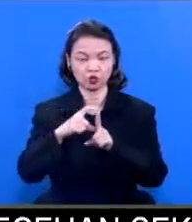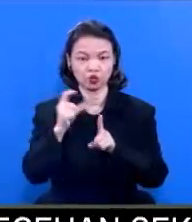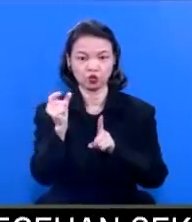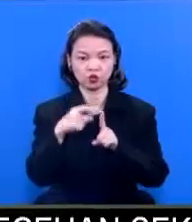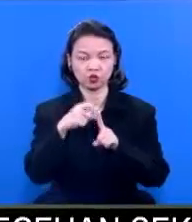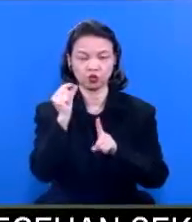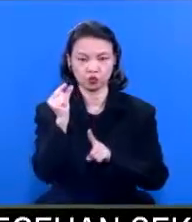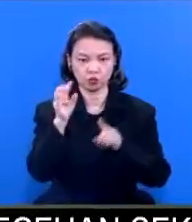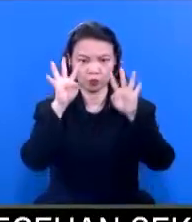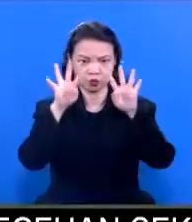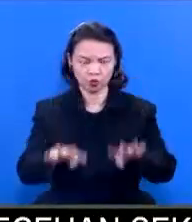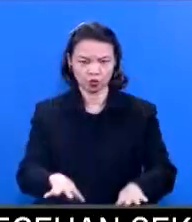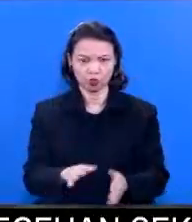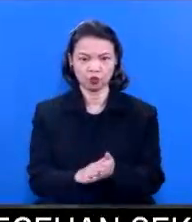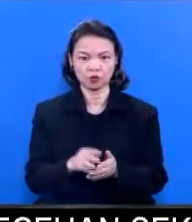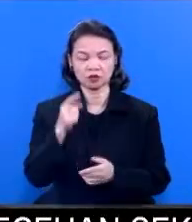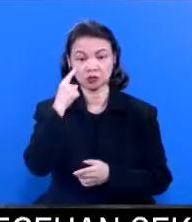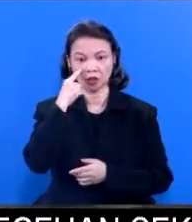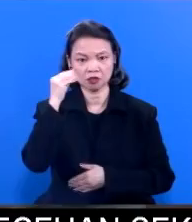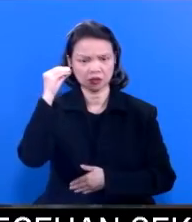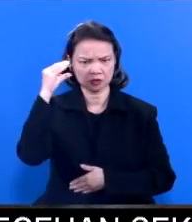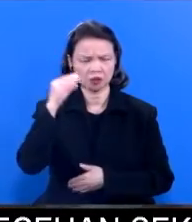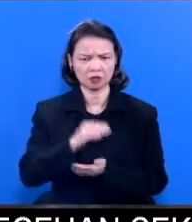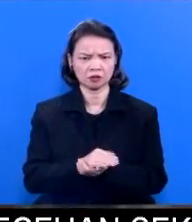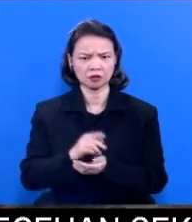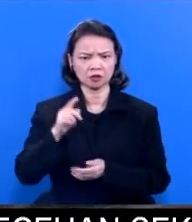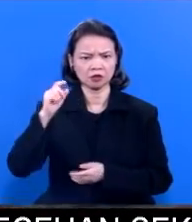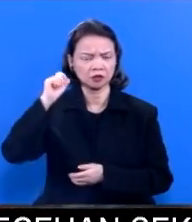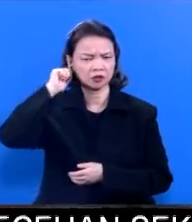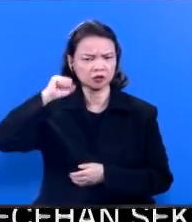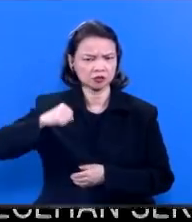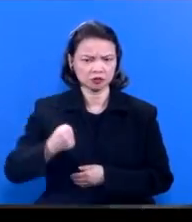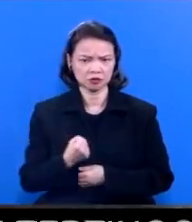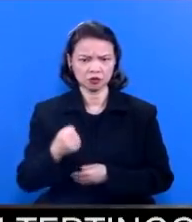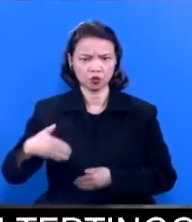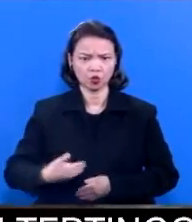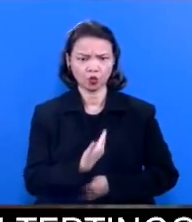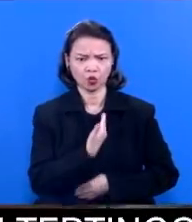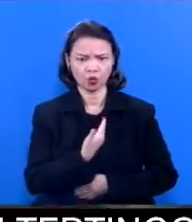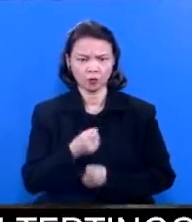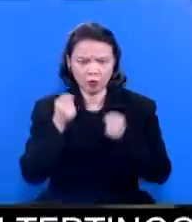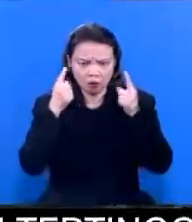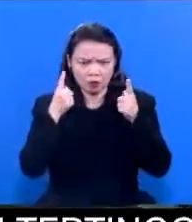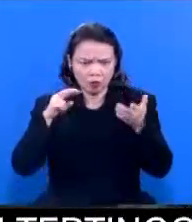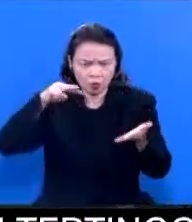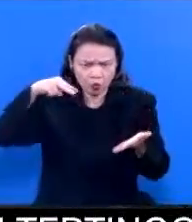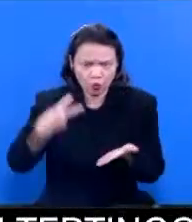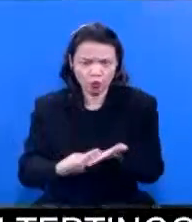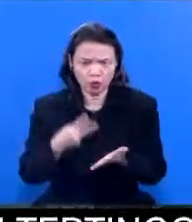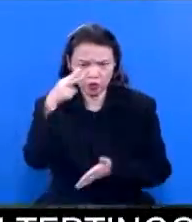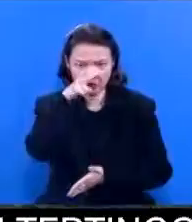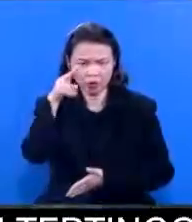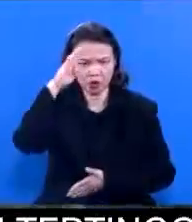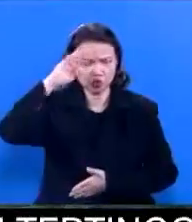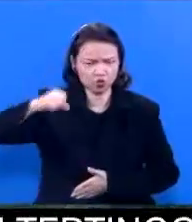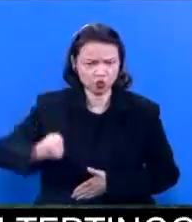Kabupaten Bogor, Jawa Barat pada Selasa siang. Istri korban histeris melihat suaminya meregang nyawa di atas pohon. Sebelumnya, pria paruh